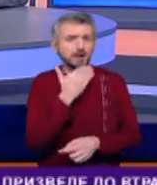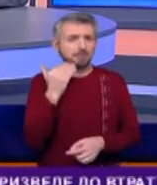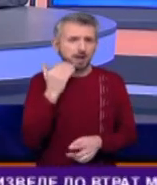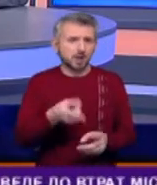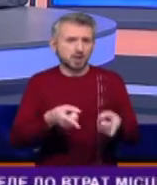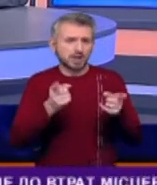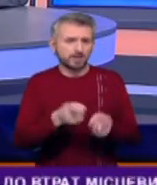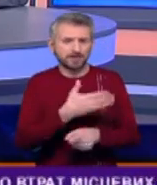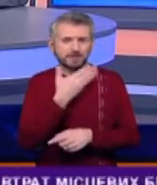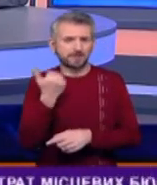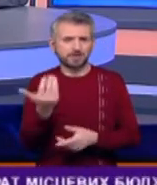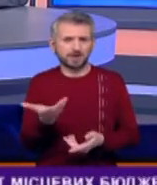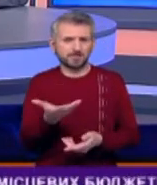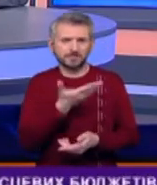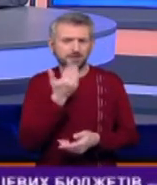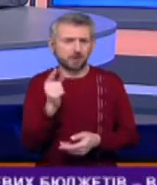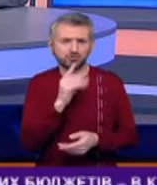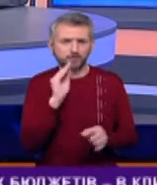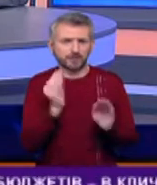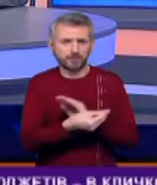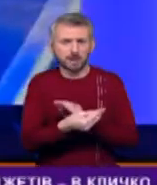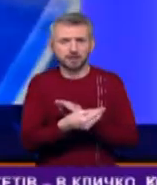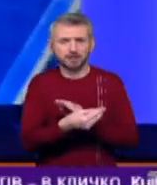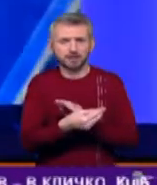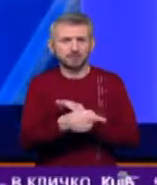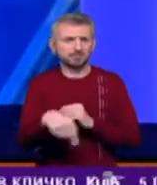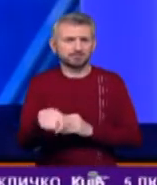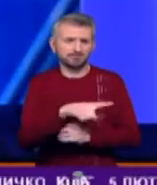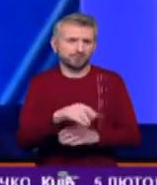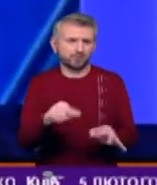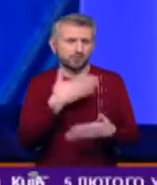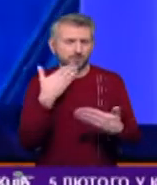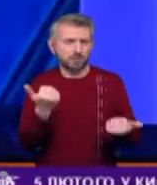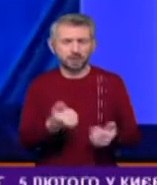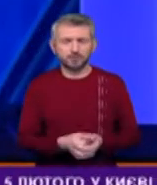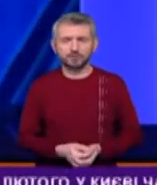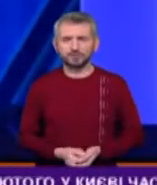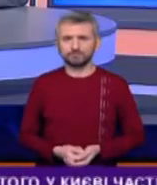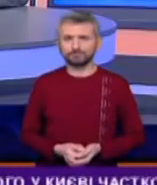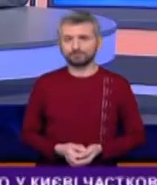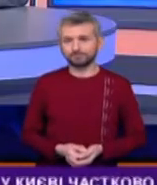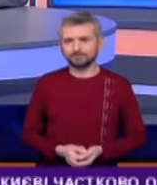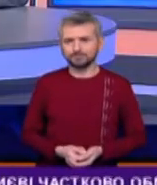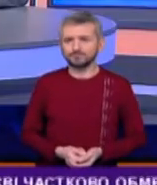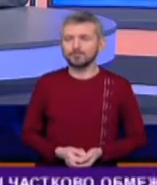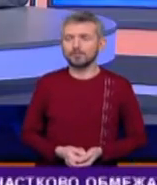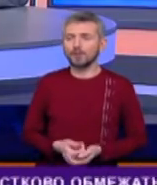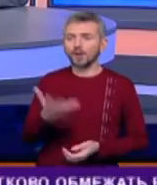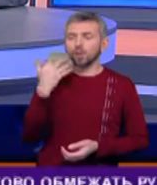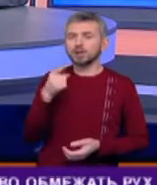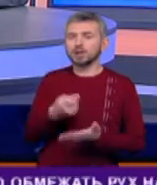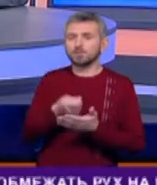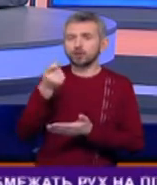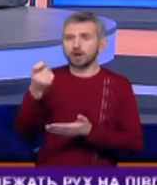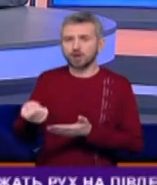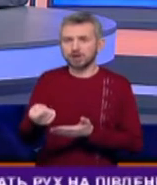насправді, немає що скривати. За ними нічого не стоїть, багато за ким. Я думаю, як... Ну, коли ти подаєшся,